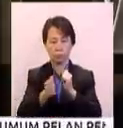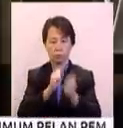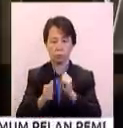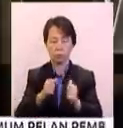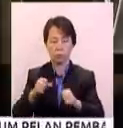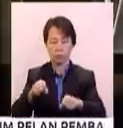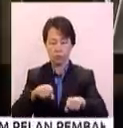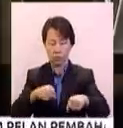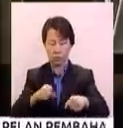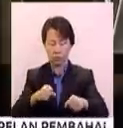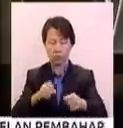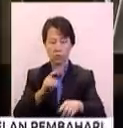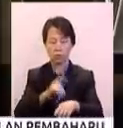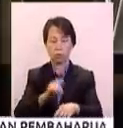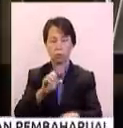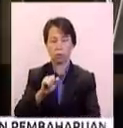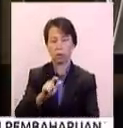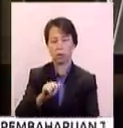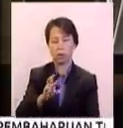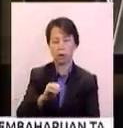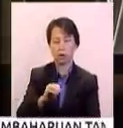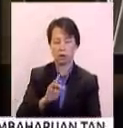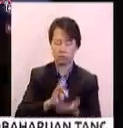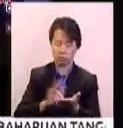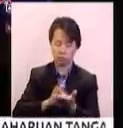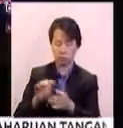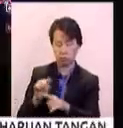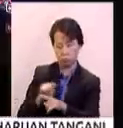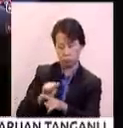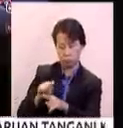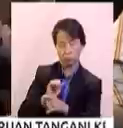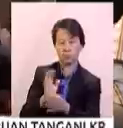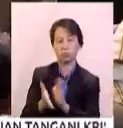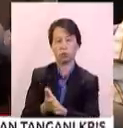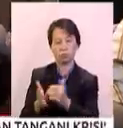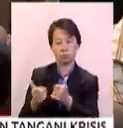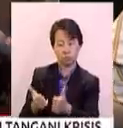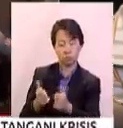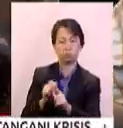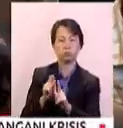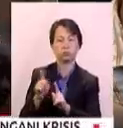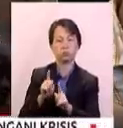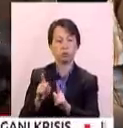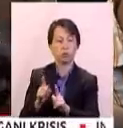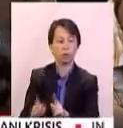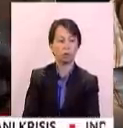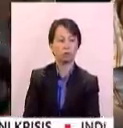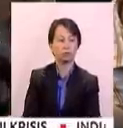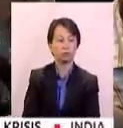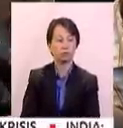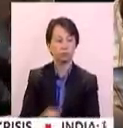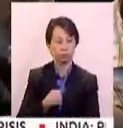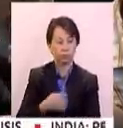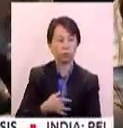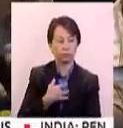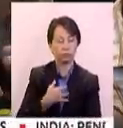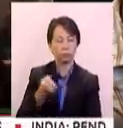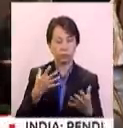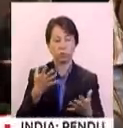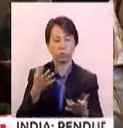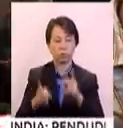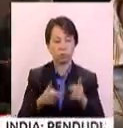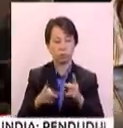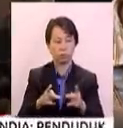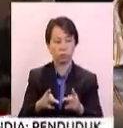yang berlumba di alam maya agar dapat digilap menjadi bintang. I feel that a lot of people want to get into the sport,